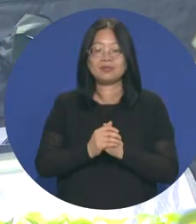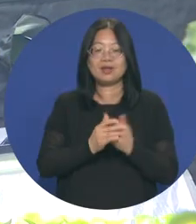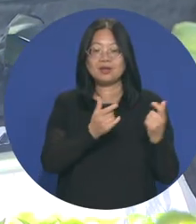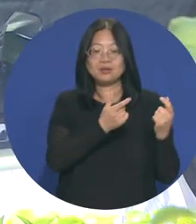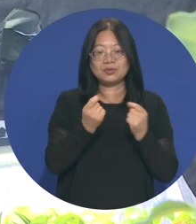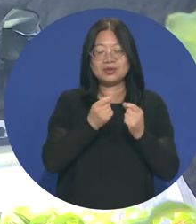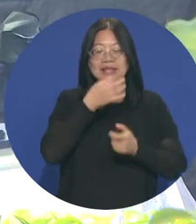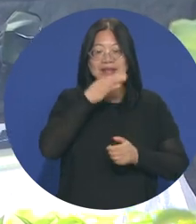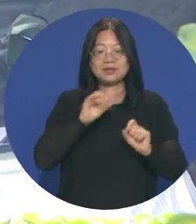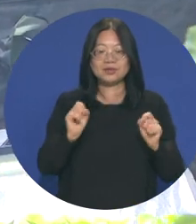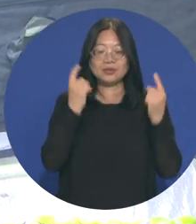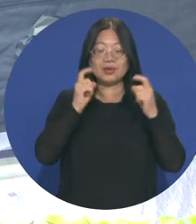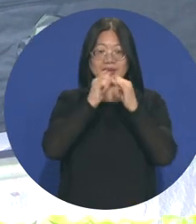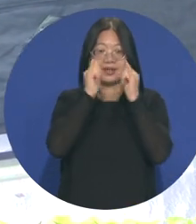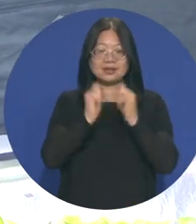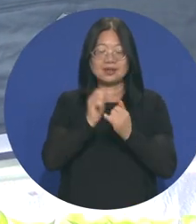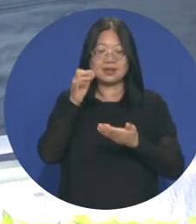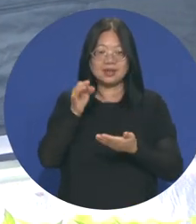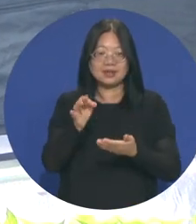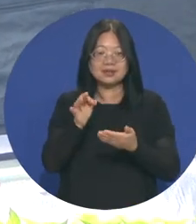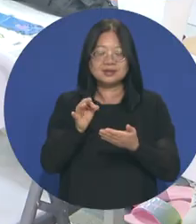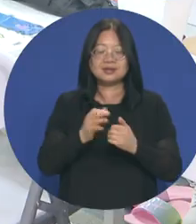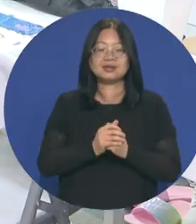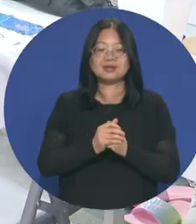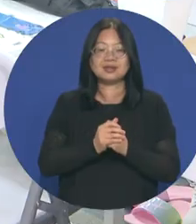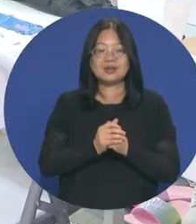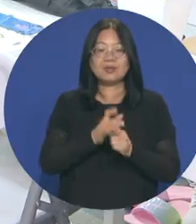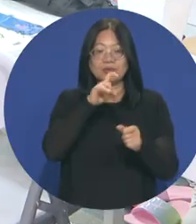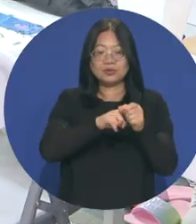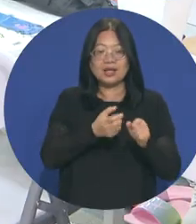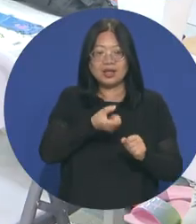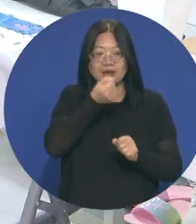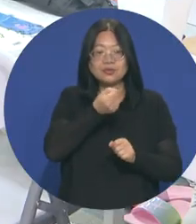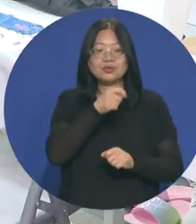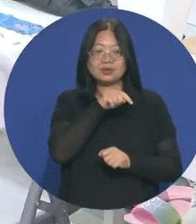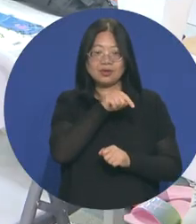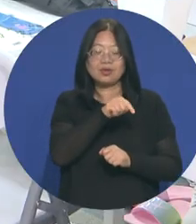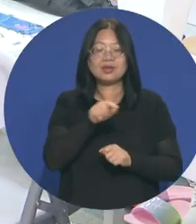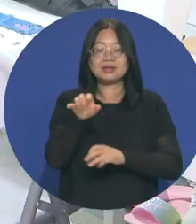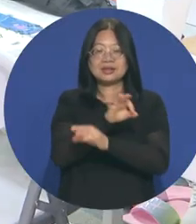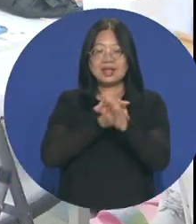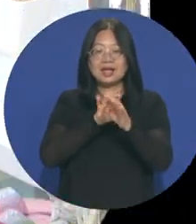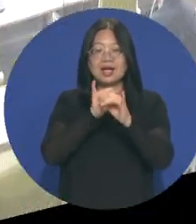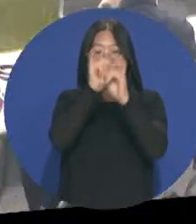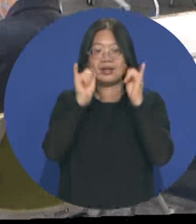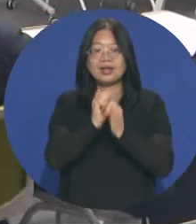이처럼 공동의 이익과 더불어 사회적 가치를 추구하는 경제활동을 사회적 경제라고 합니다.